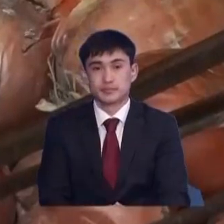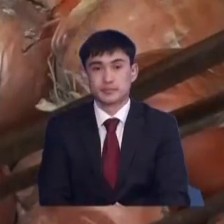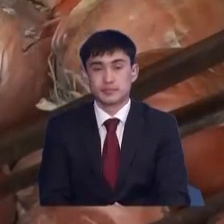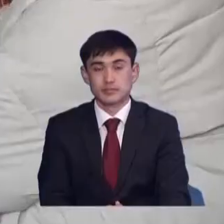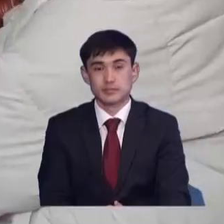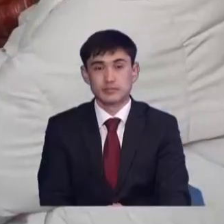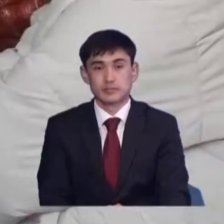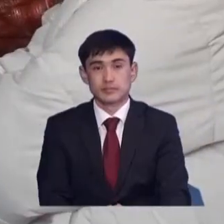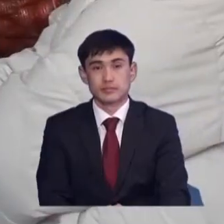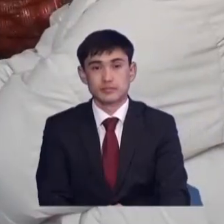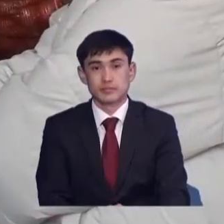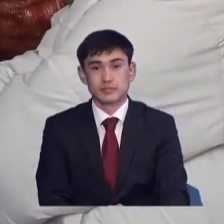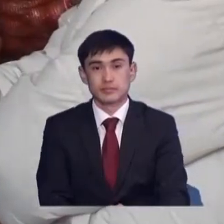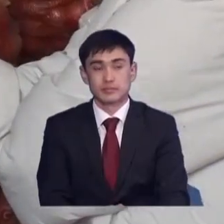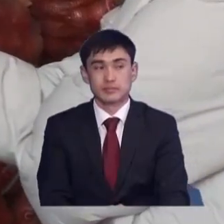аграрии.